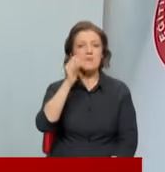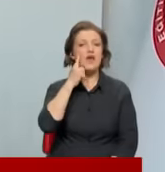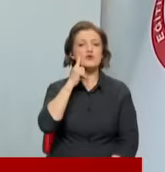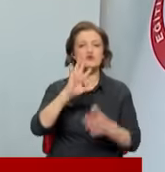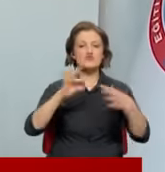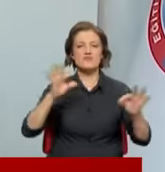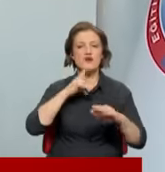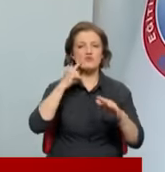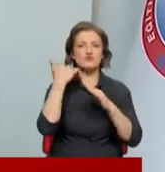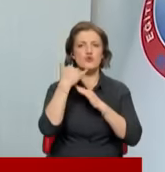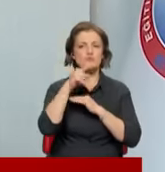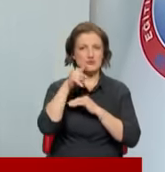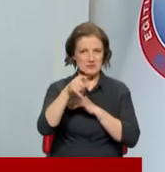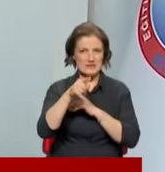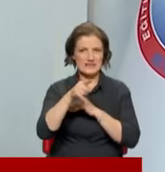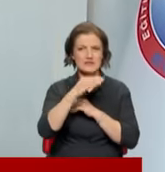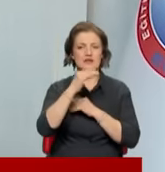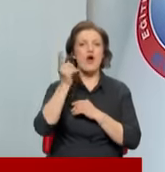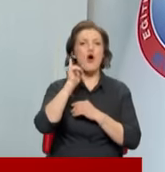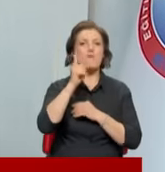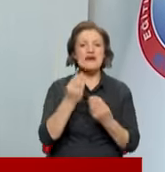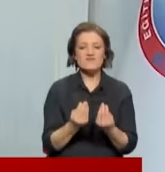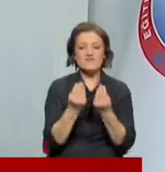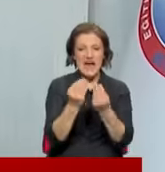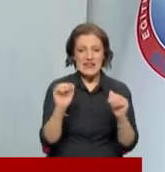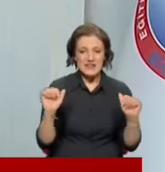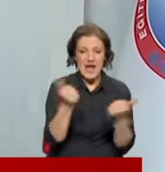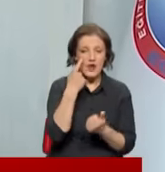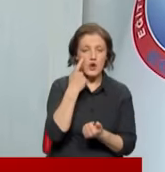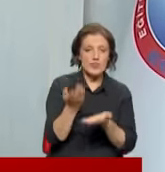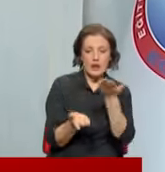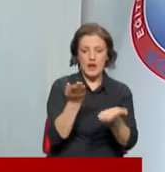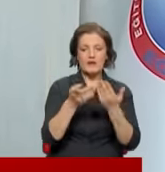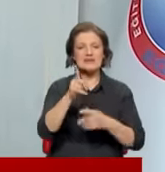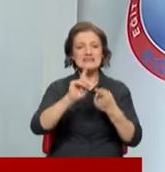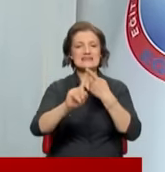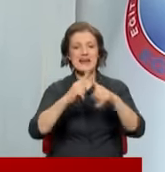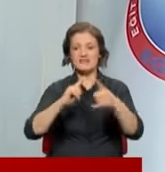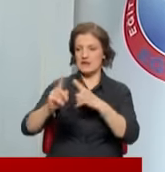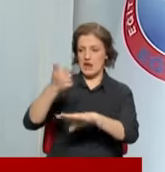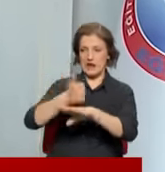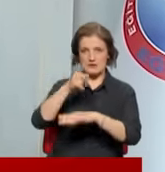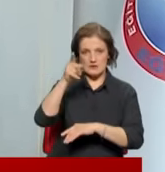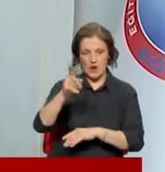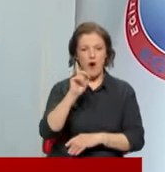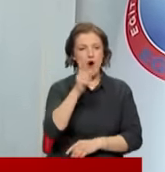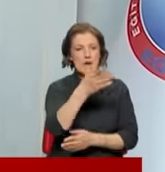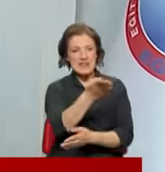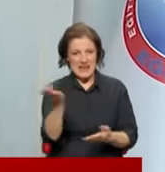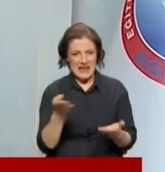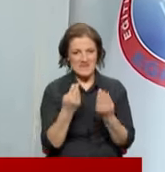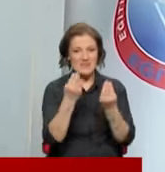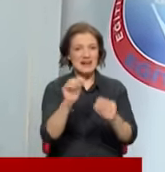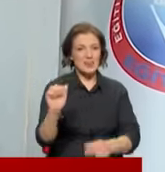var. Toplumların uygarlık düzeyi öğretmenlere verdiği değerle ölçülür diyor. Siyasi iktidarın öğretmenlere